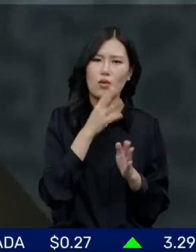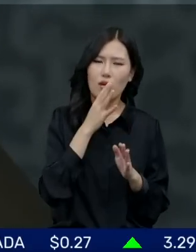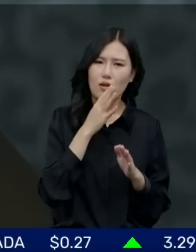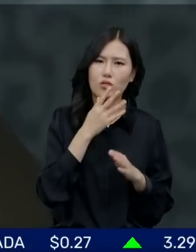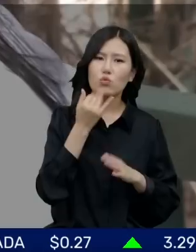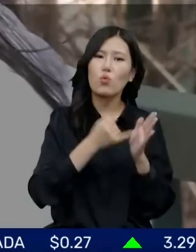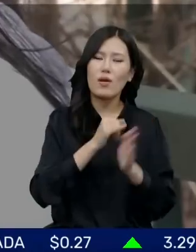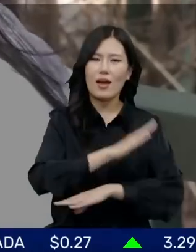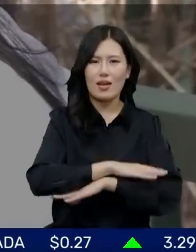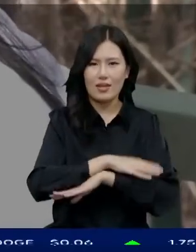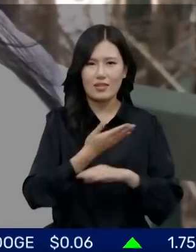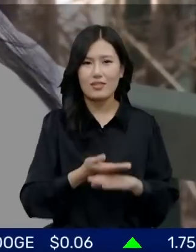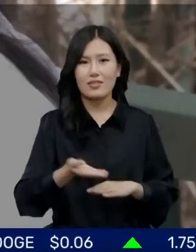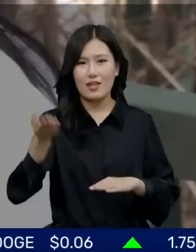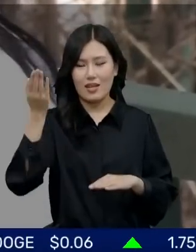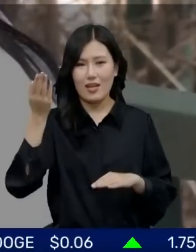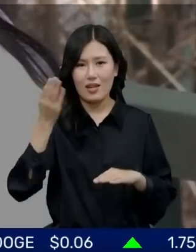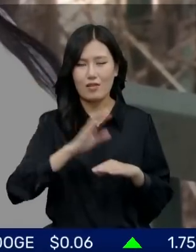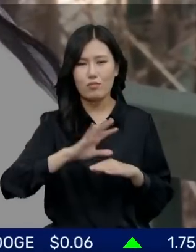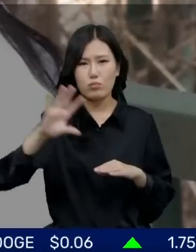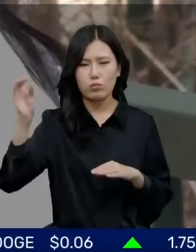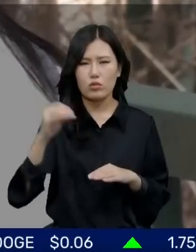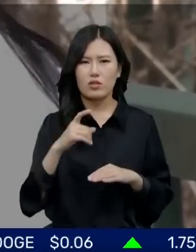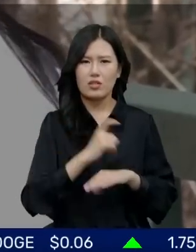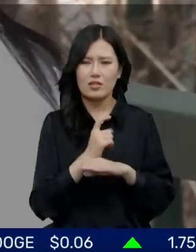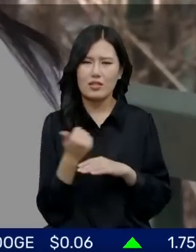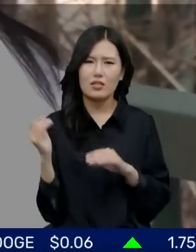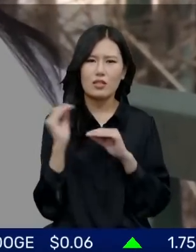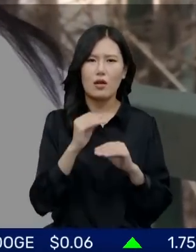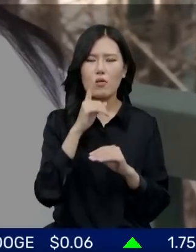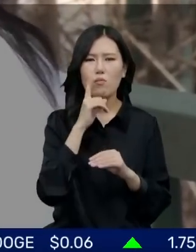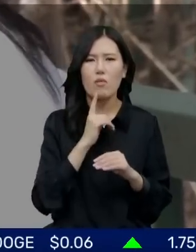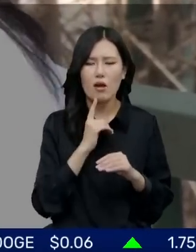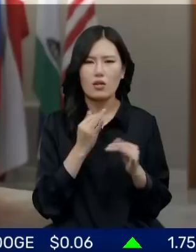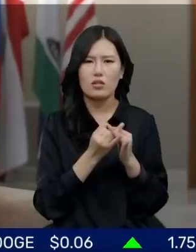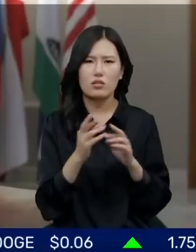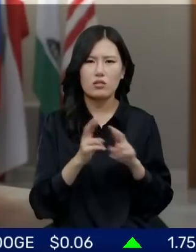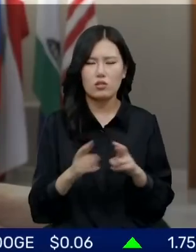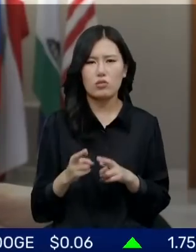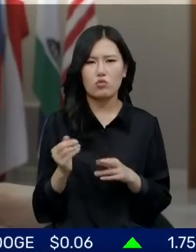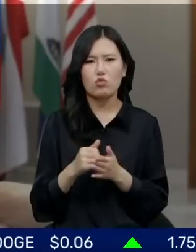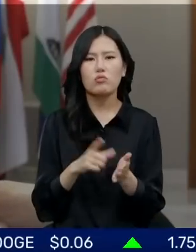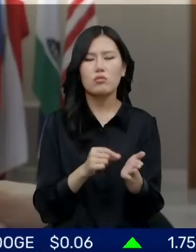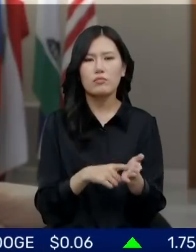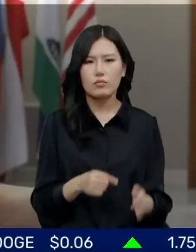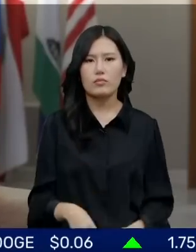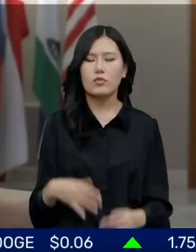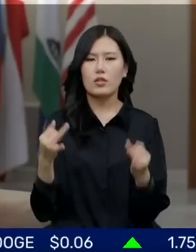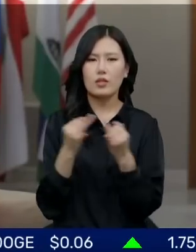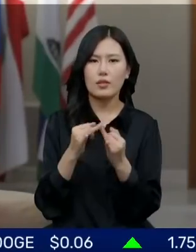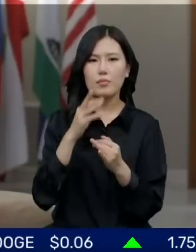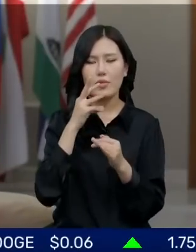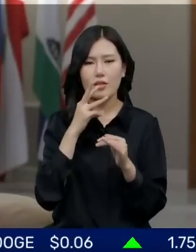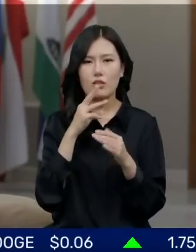мэдээллийн боловсруулалтын талаар тусгаалмж тусгаж өгөх шаардлага үүсээд байгааг судлаачид учраллаа. Гэвч мэдээллийн суурь боловсруулалтыг